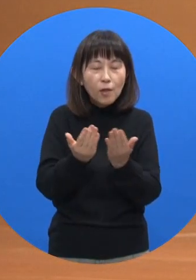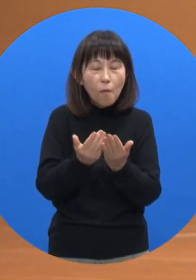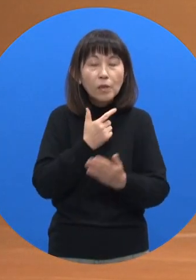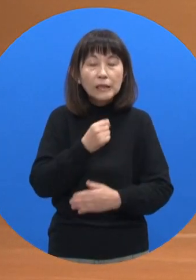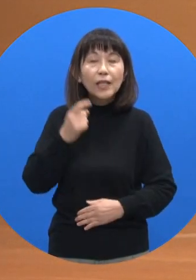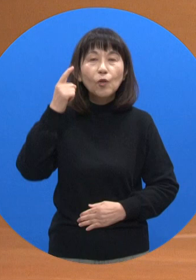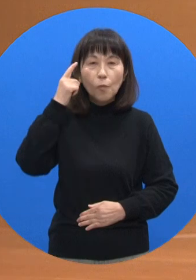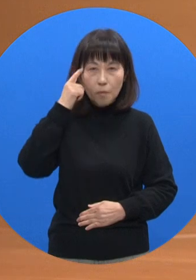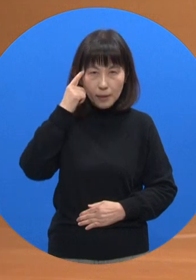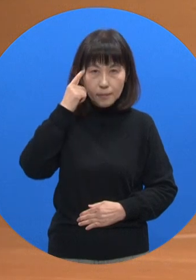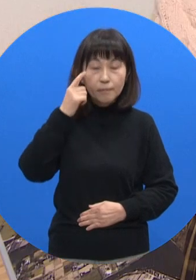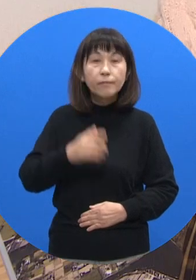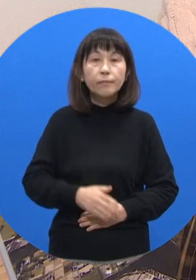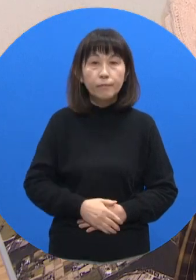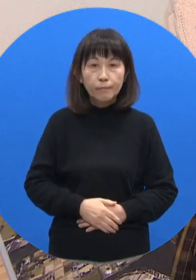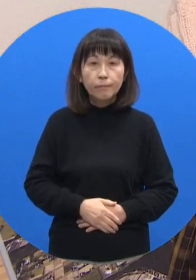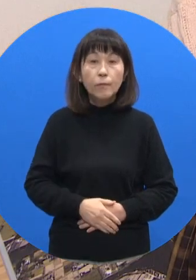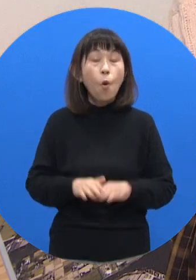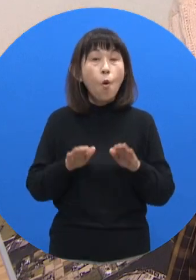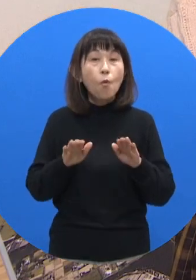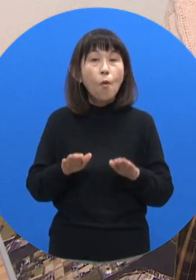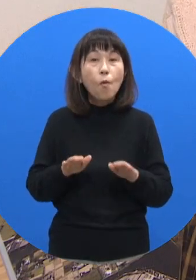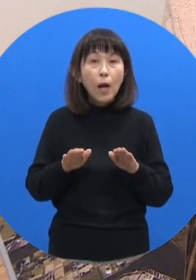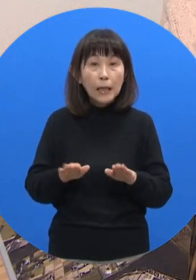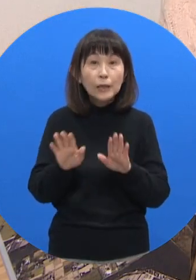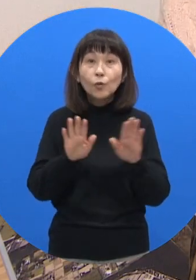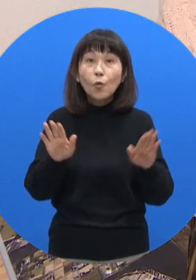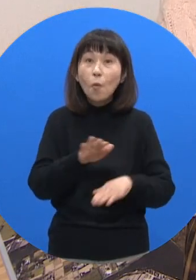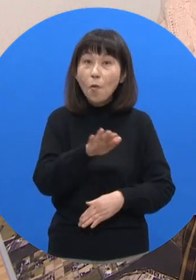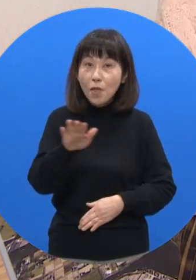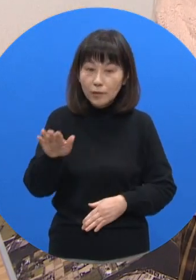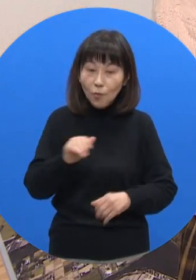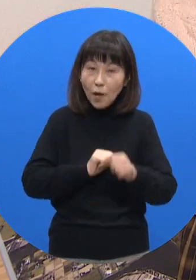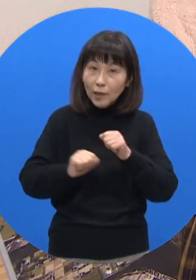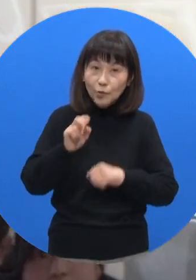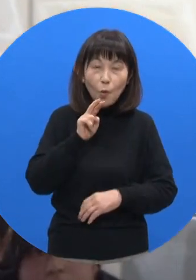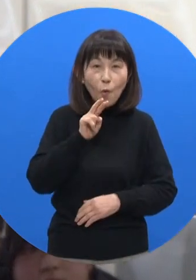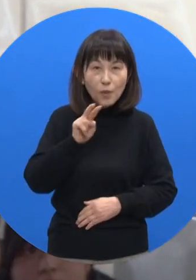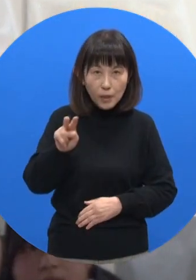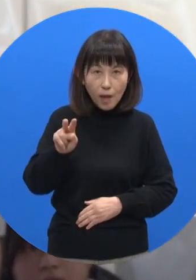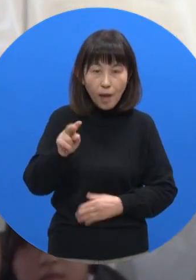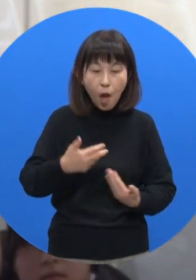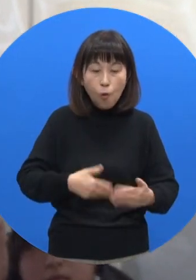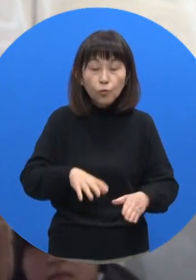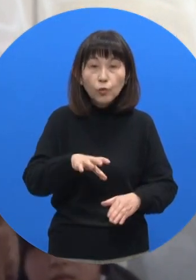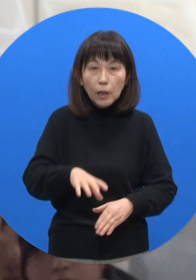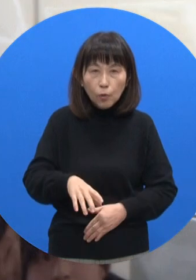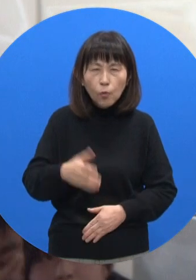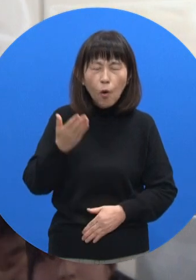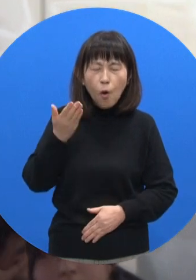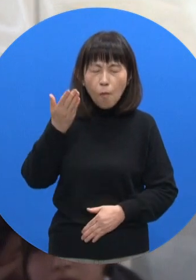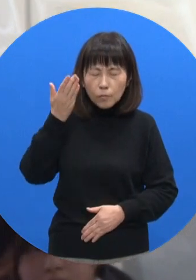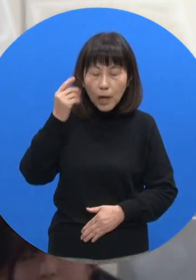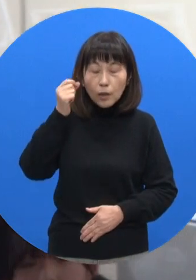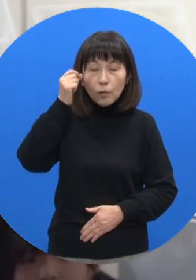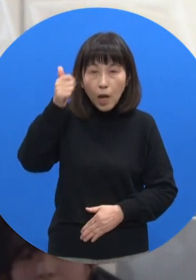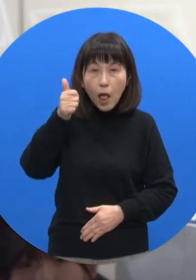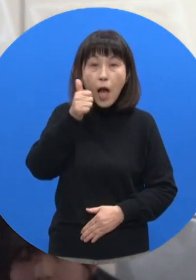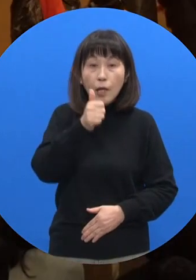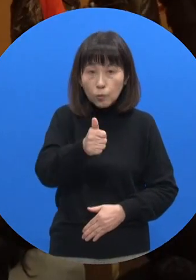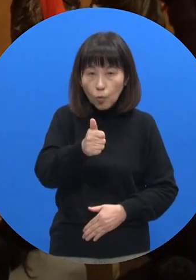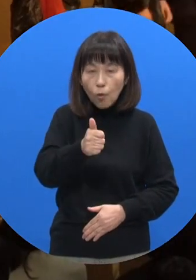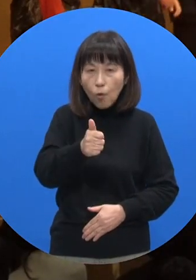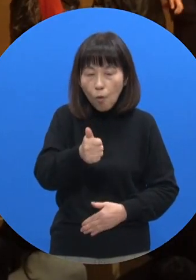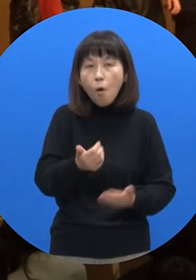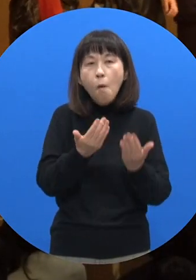ていきたいです。 久保さん、今回子どもたちの取り組みを見て、ふるさとの先哲について学ぶだけではなく